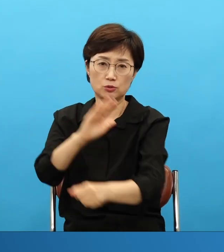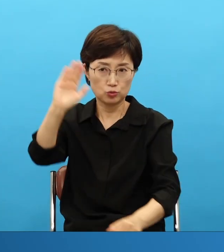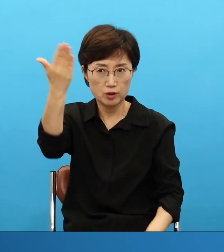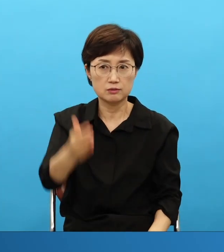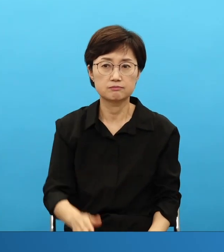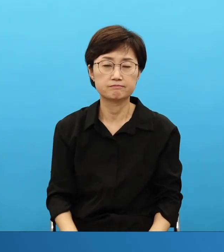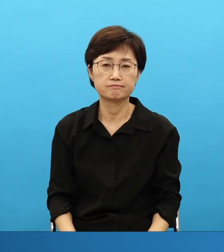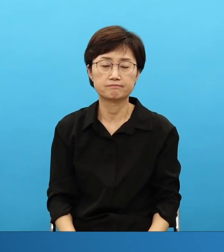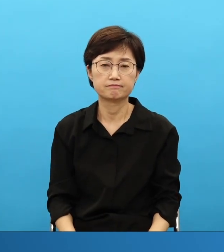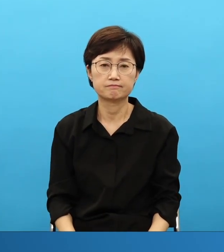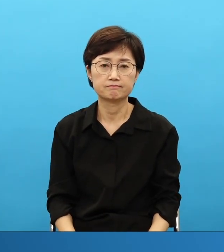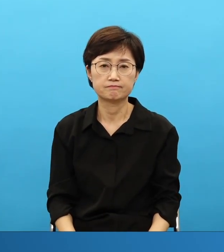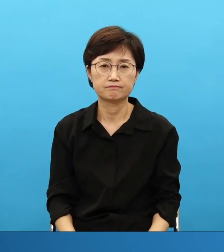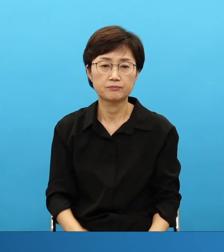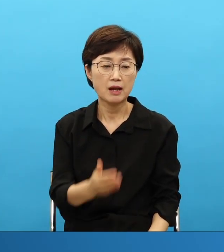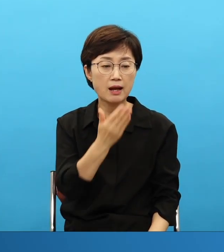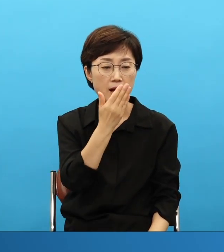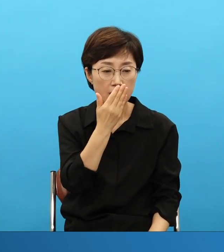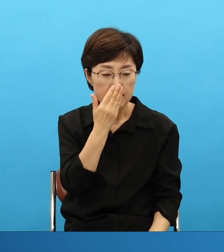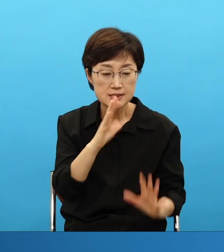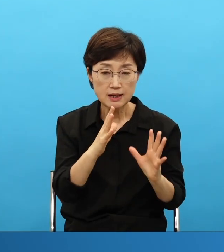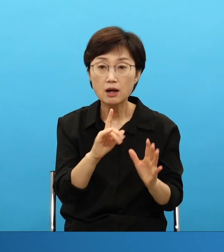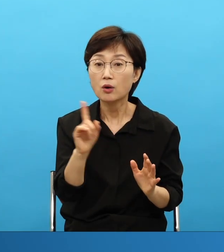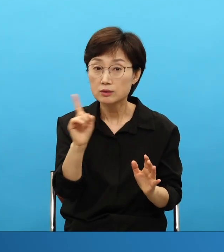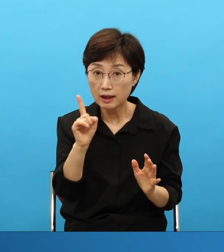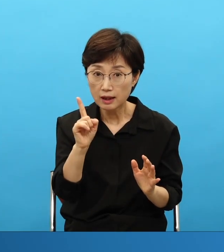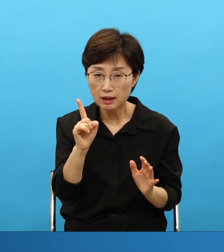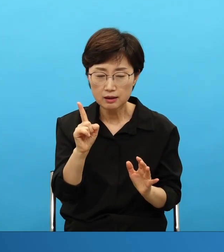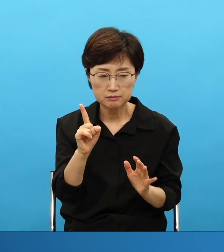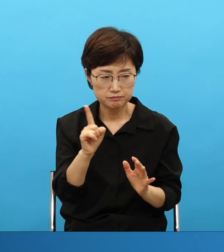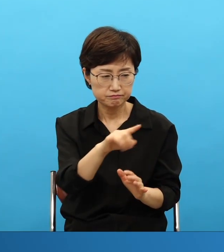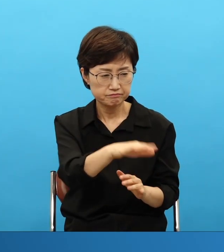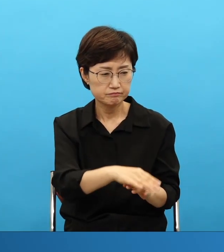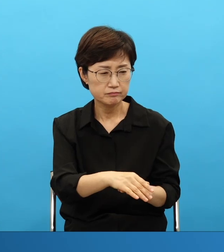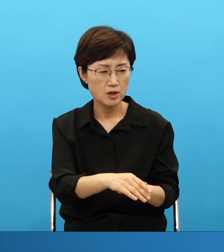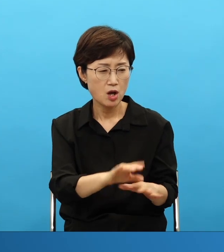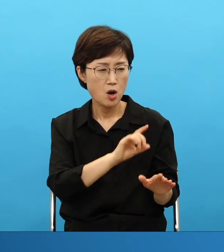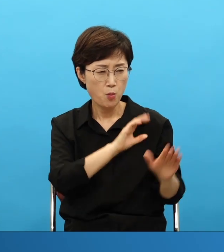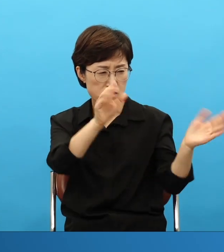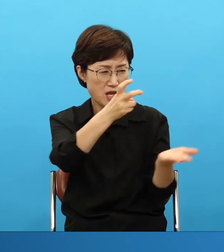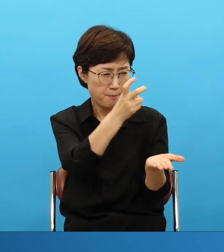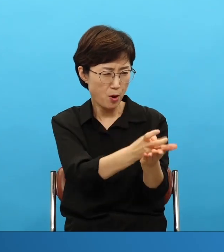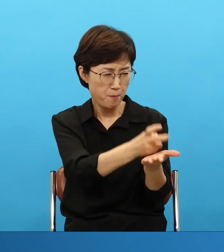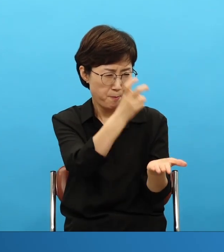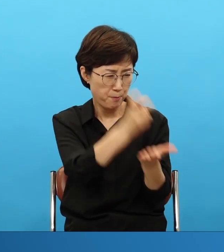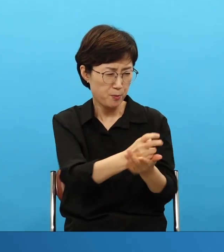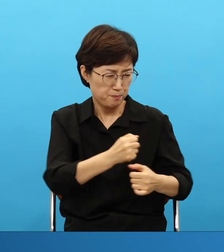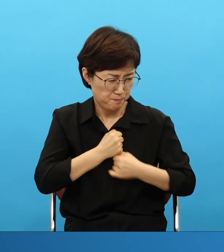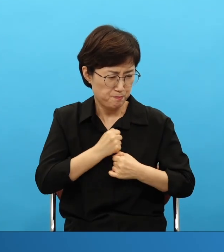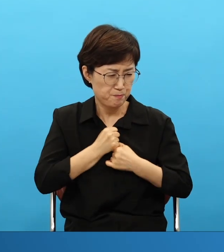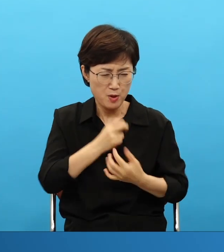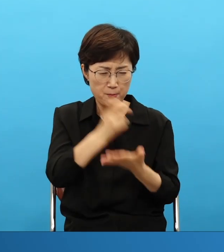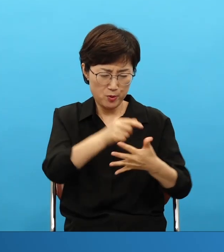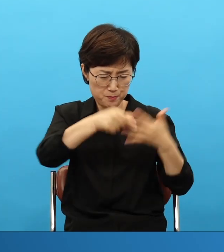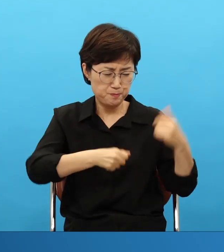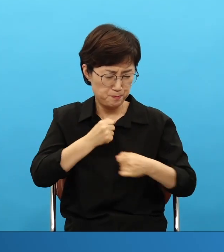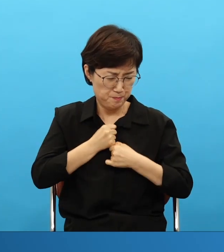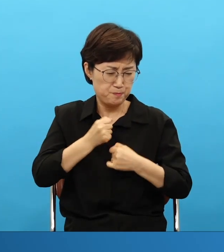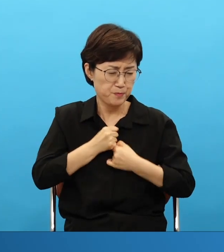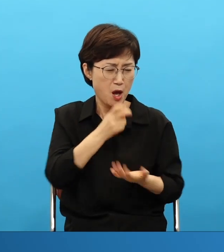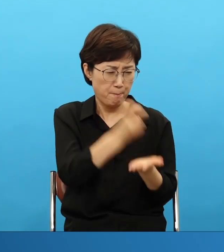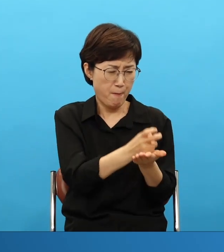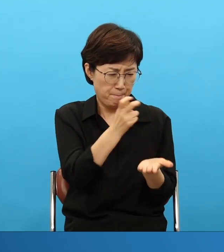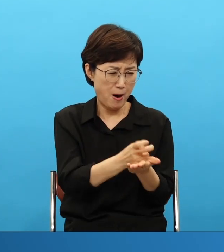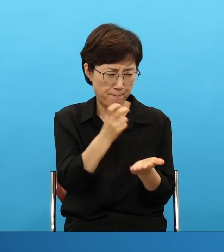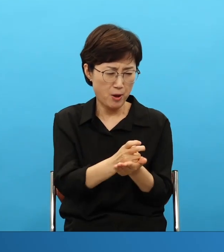이스라엘이 모든 율법 지켜야 돼 모든 제도 지켜야 돼